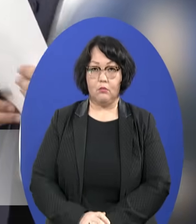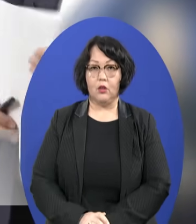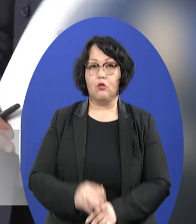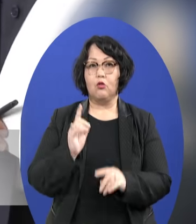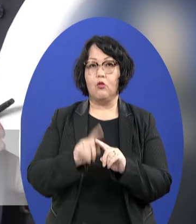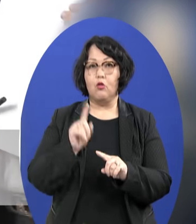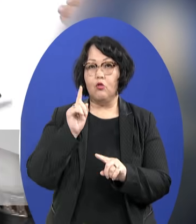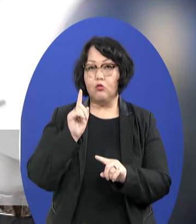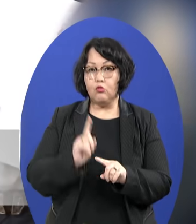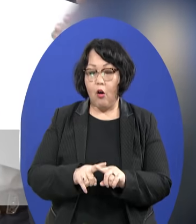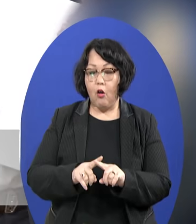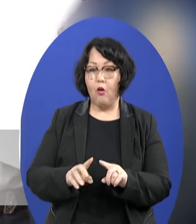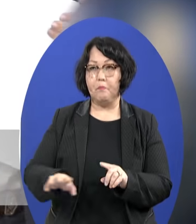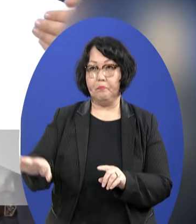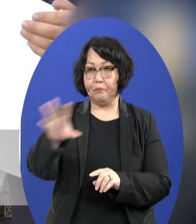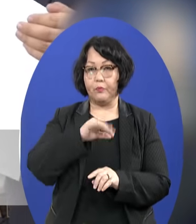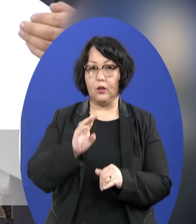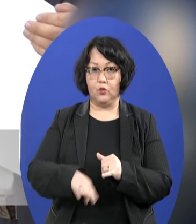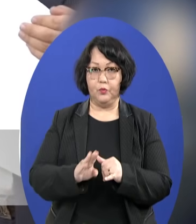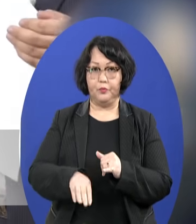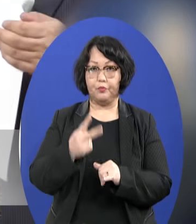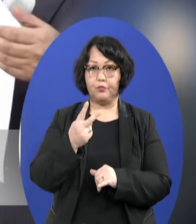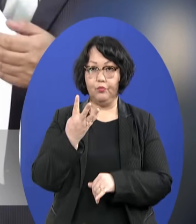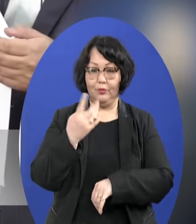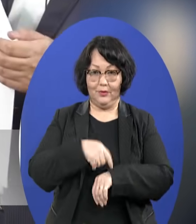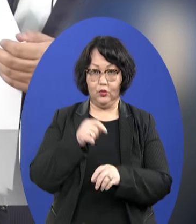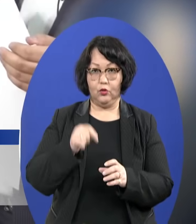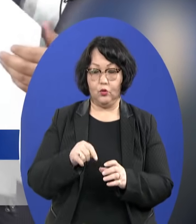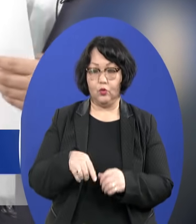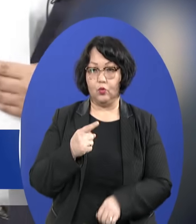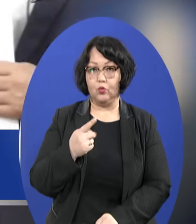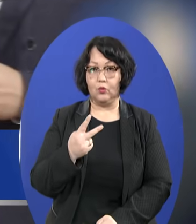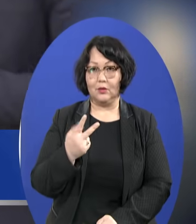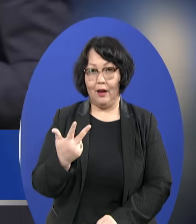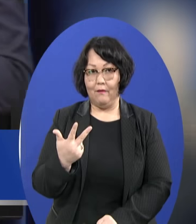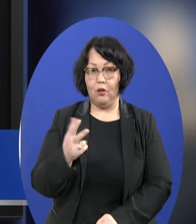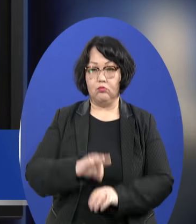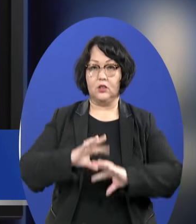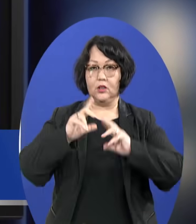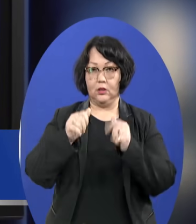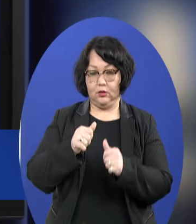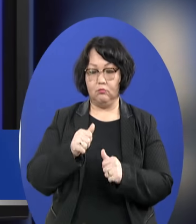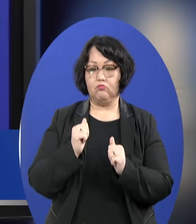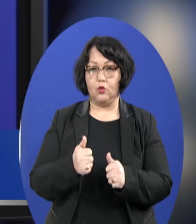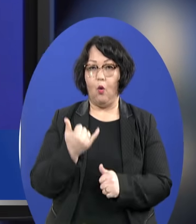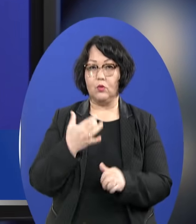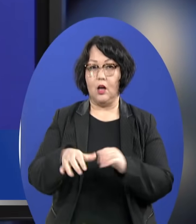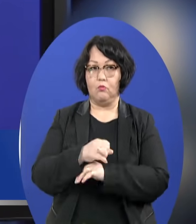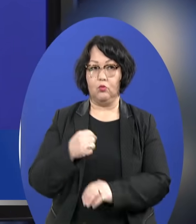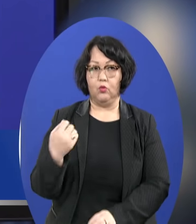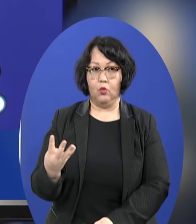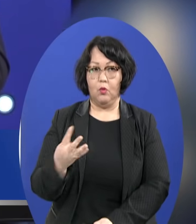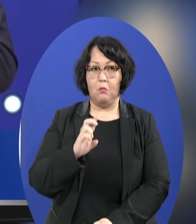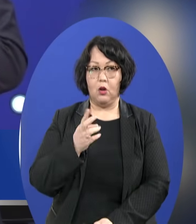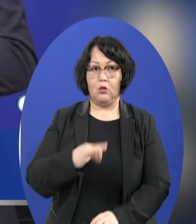орон нутагт нийтдээ сүүлийн 24 цагт 135 тохиолдол илэрсэн. Эдгээр нь бол Ус аймагт 4 тохиолдол илэрлээ. Баян Улгийн аймагт